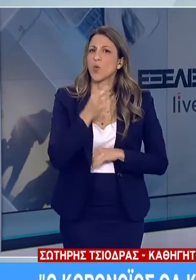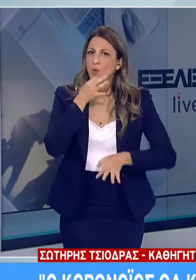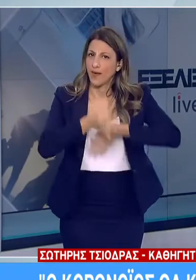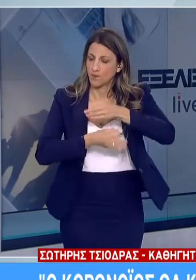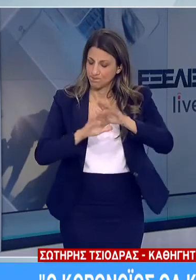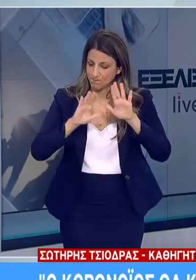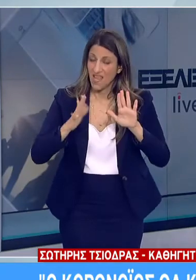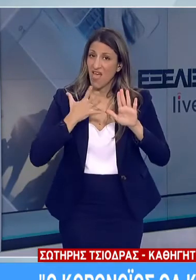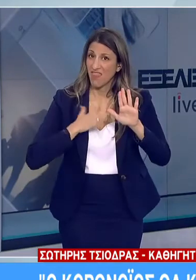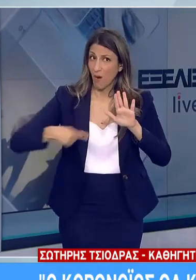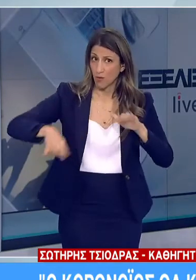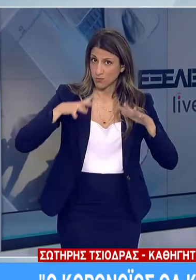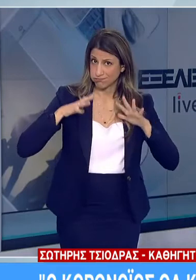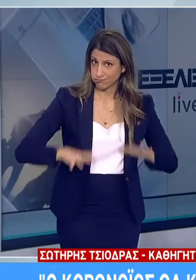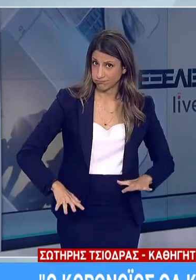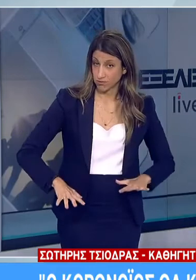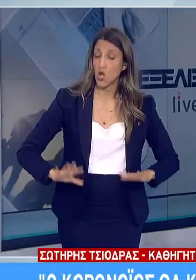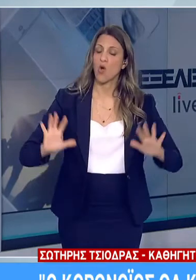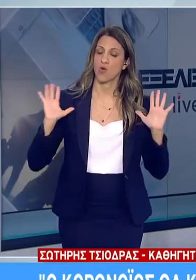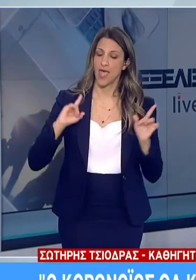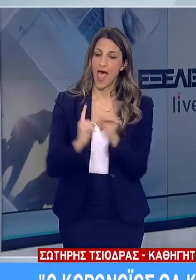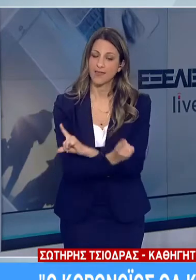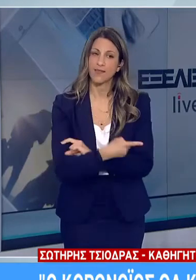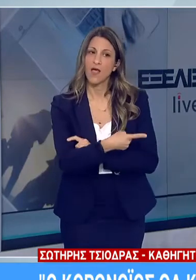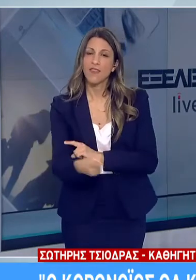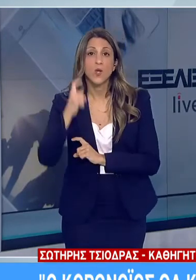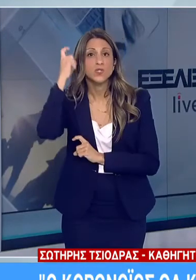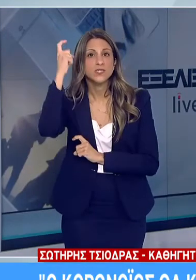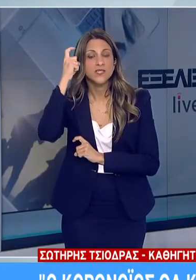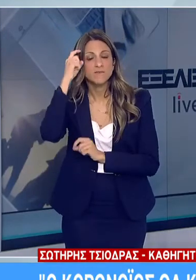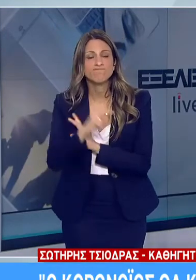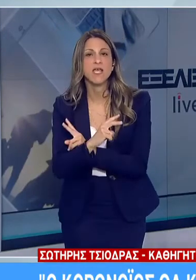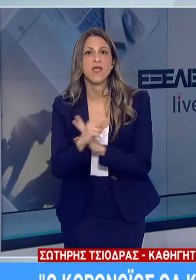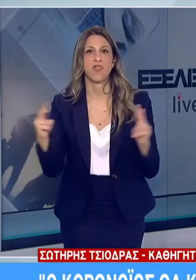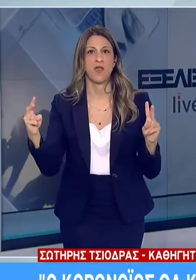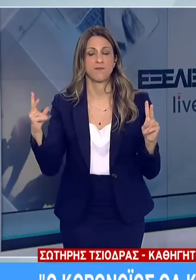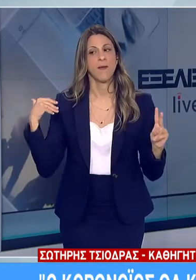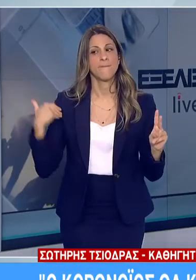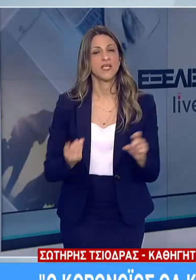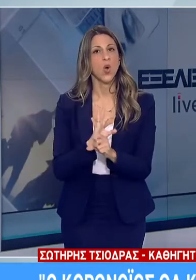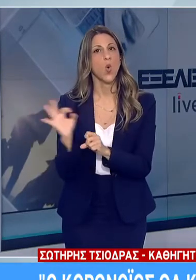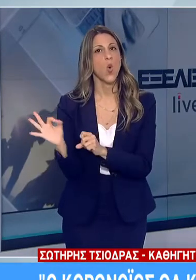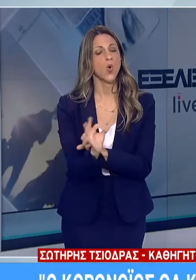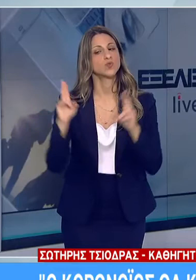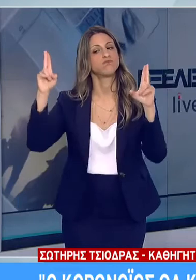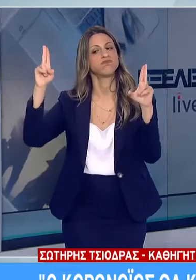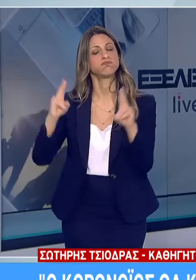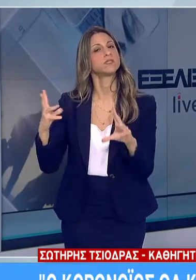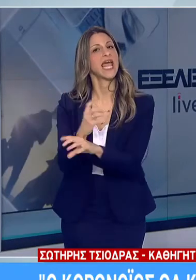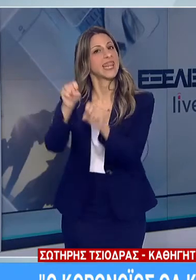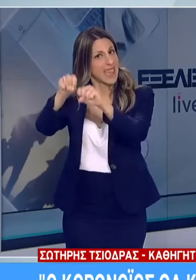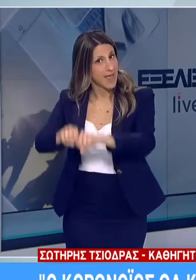Νομίζω χρησιμεύουν σε όλους μας σαν ένα κίνητρο για επαγρύπνηση. Ιδιαίτερα μετά από μια ήπια πορεία του ιού στη χώρα μας, η οποία